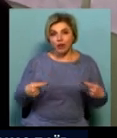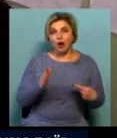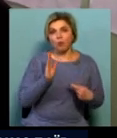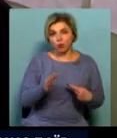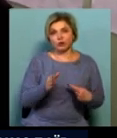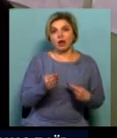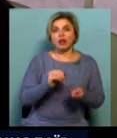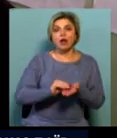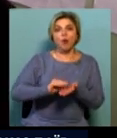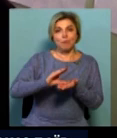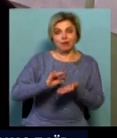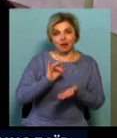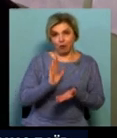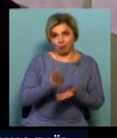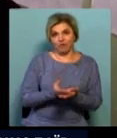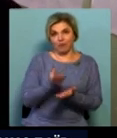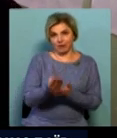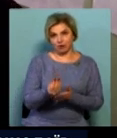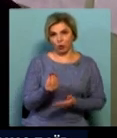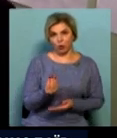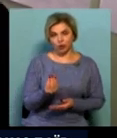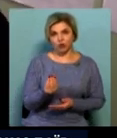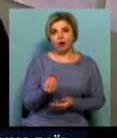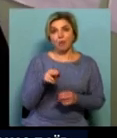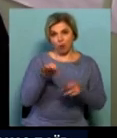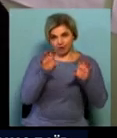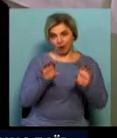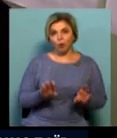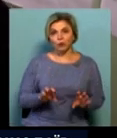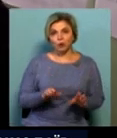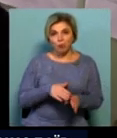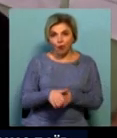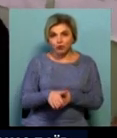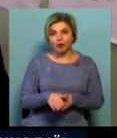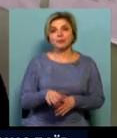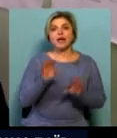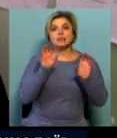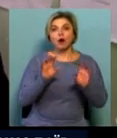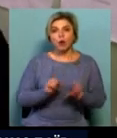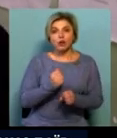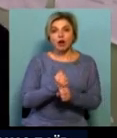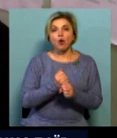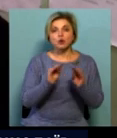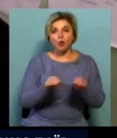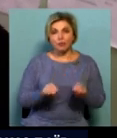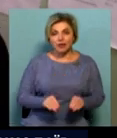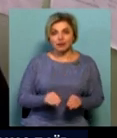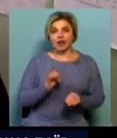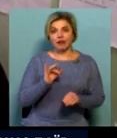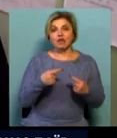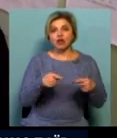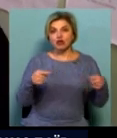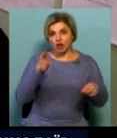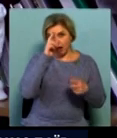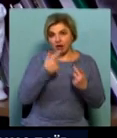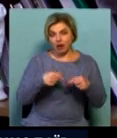буде накопительна і будуть виплачувати ці гроші, як по закону повинно. Закон розроблений, він в інших